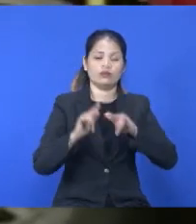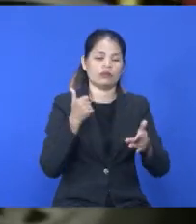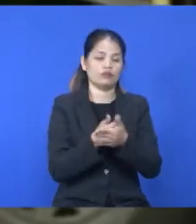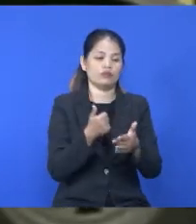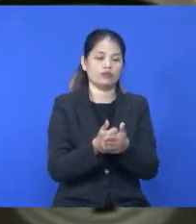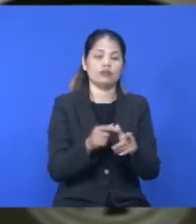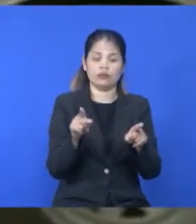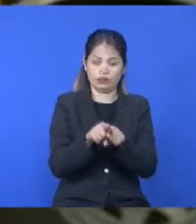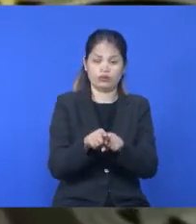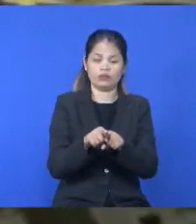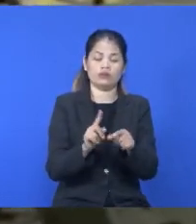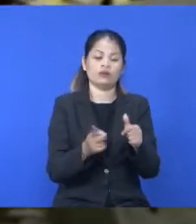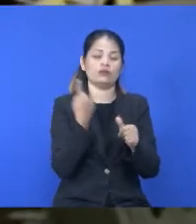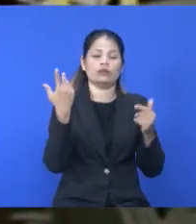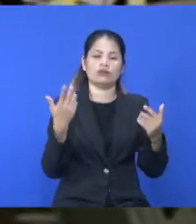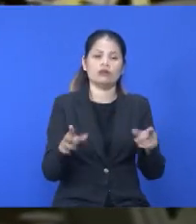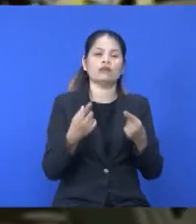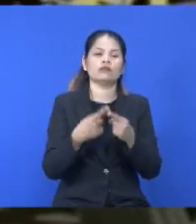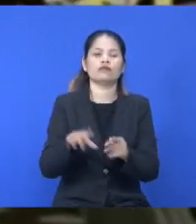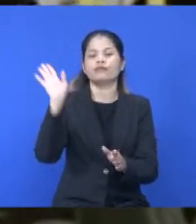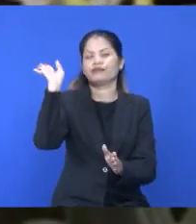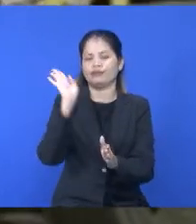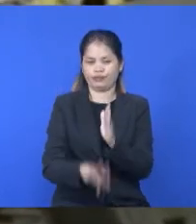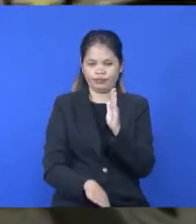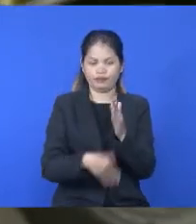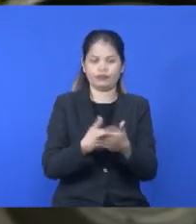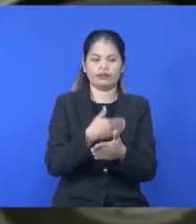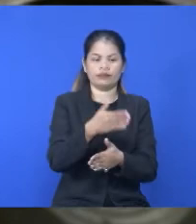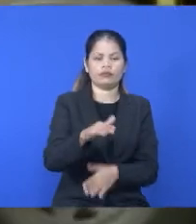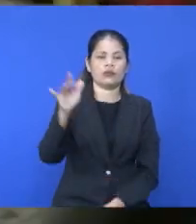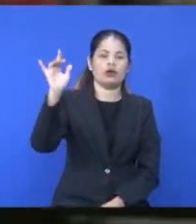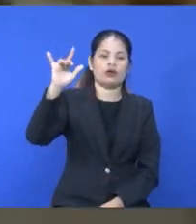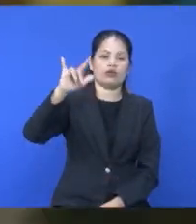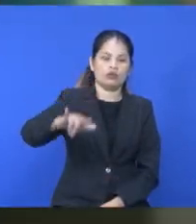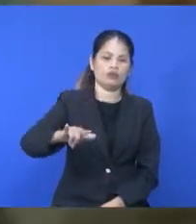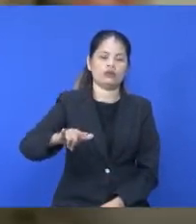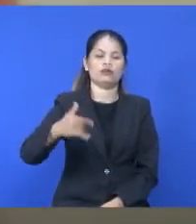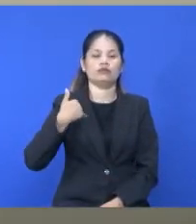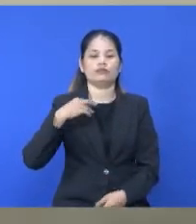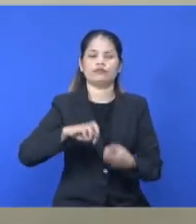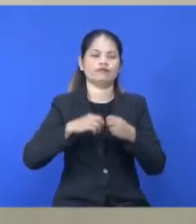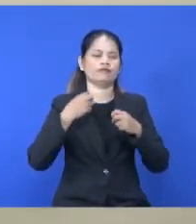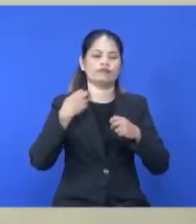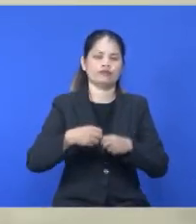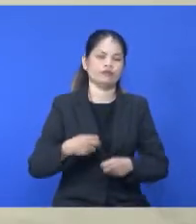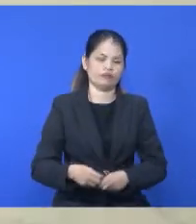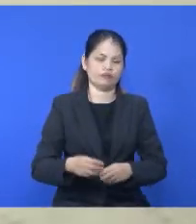ដំបូងម្ដងរួចមកហើយប៉ុន្តែវាបានទទួលបរាជ័យក្រោយជានអវកាសនោះជួបបញ្ហាផ្នែកប្រព័ន្ធគ្រប់គ្រងរបស់វា។